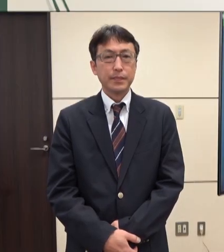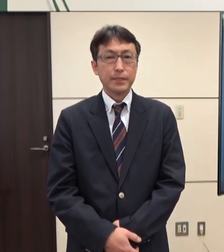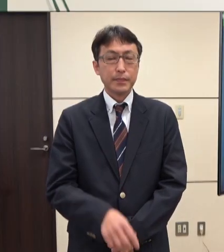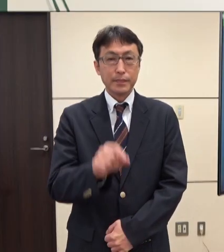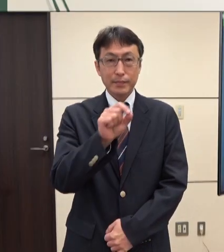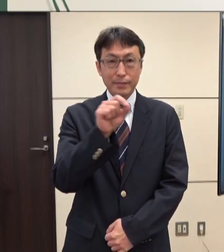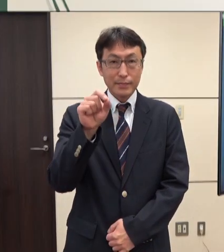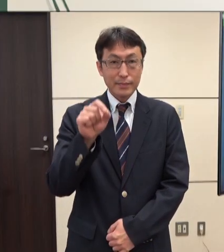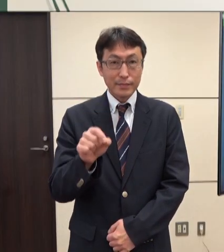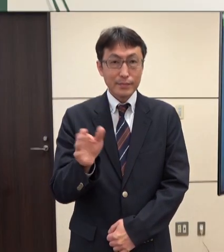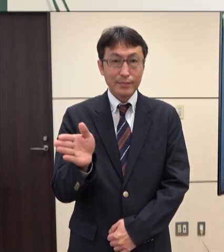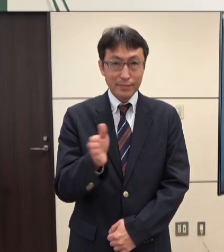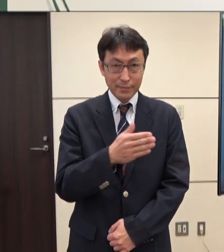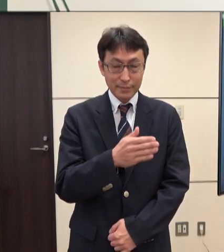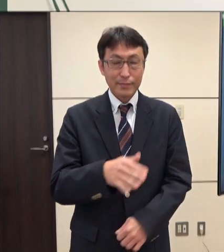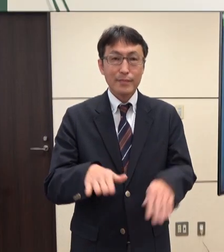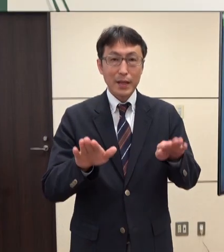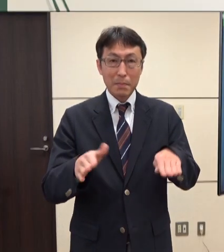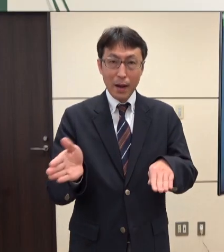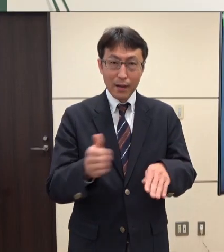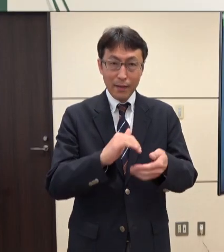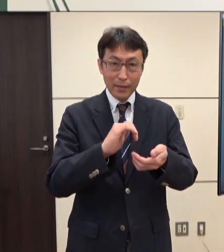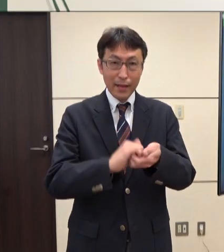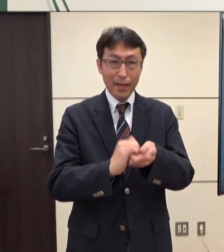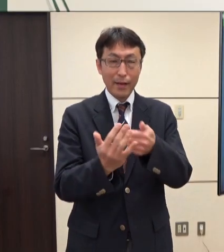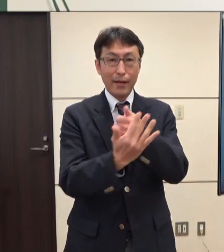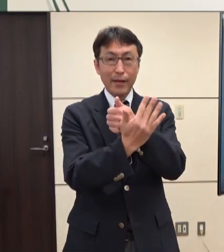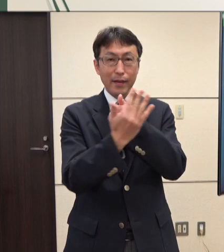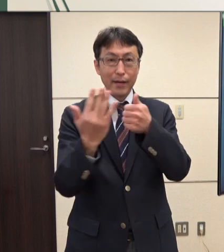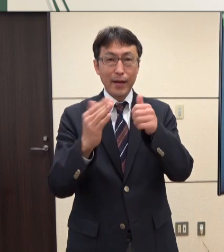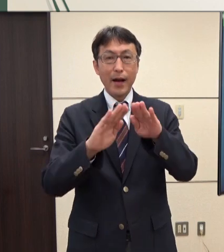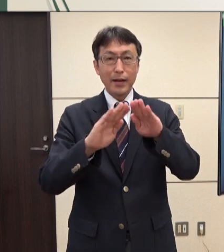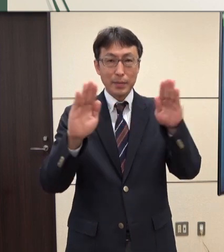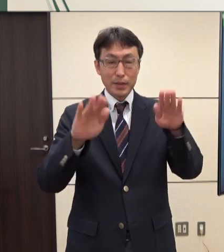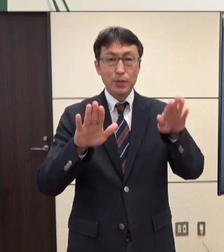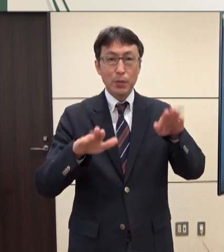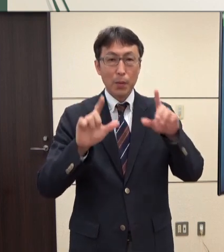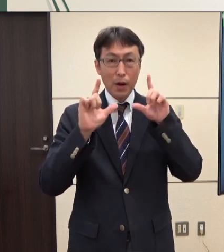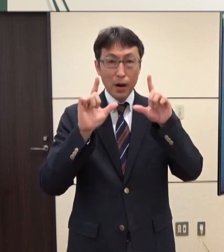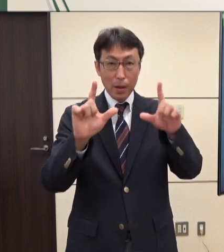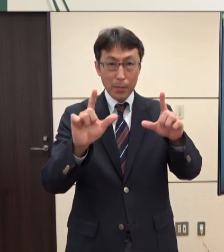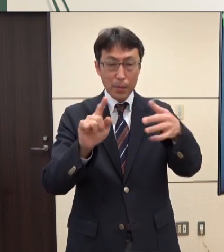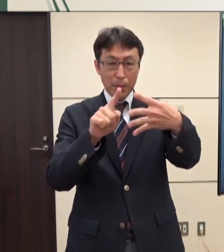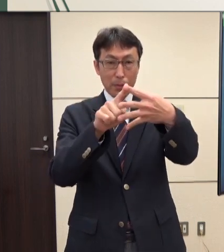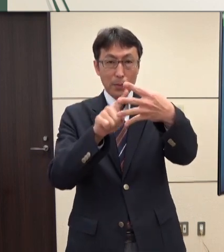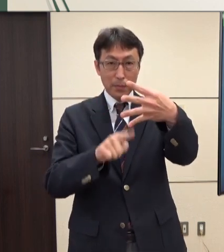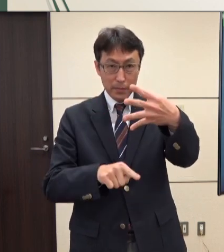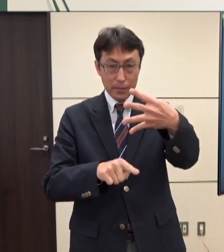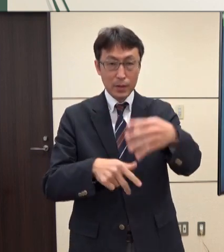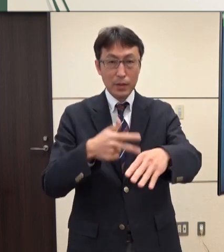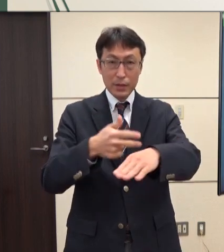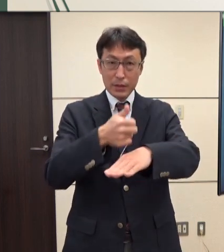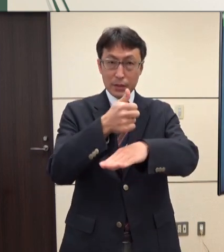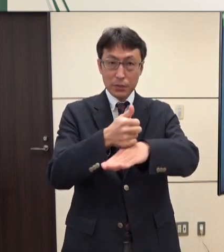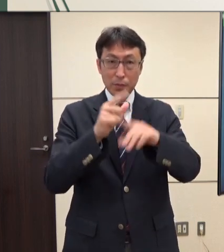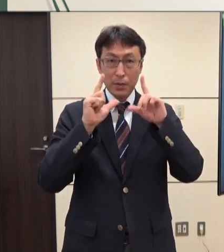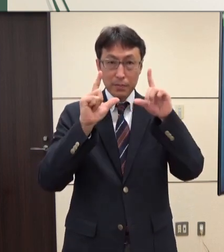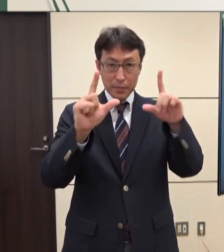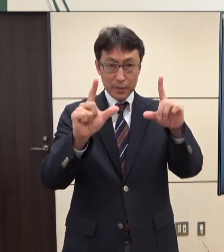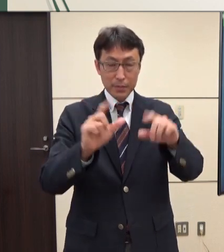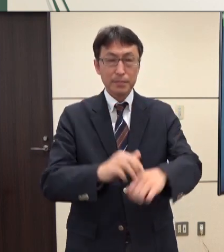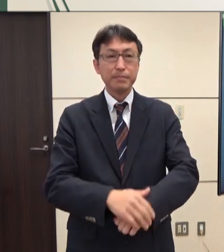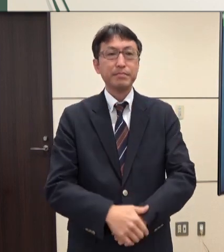それではただいまから定例記者会見を始めます。本日の発表事項4件を市長からご説明申し上げます。